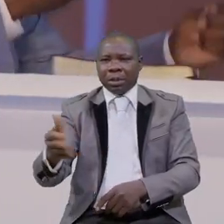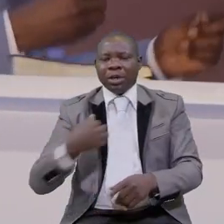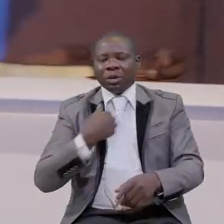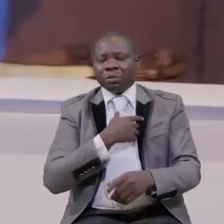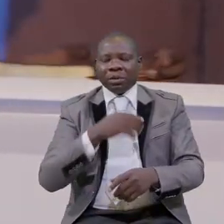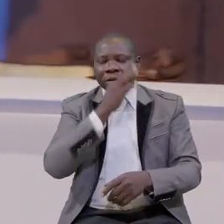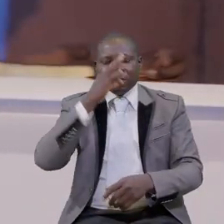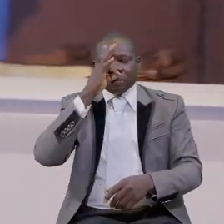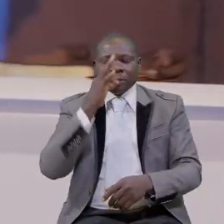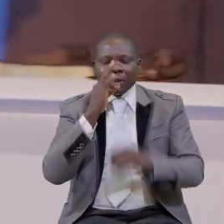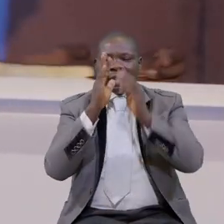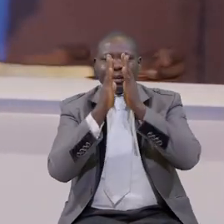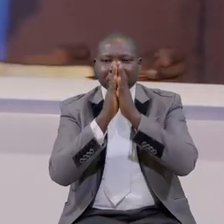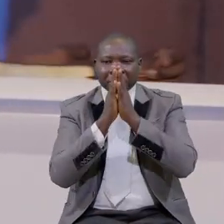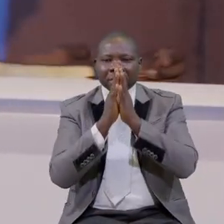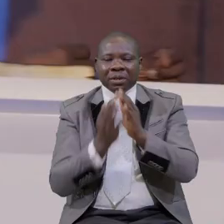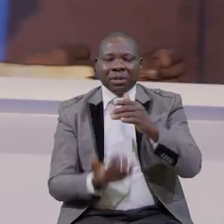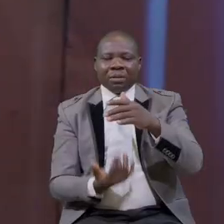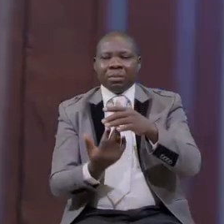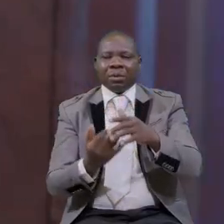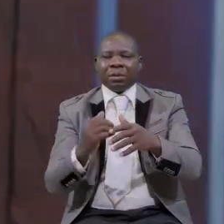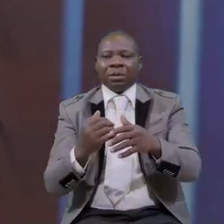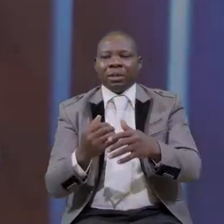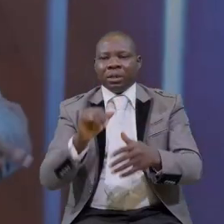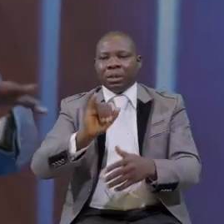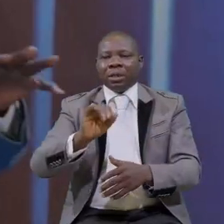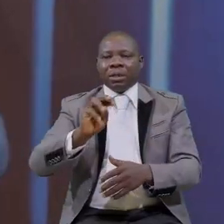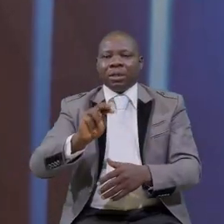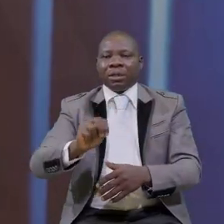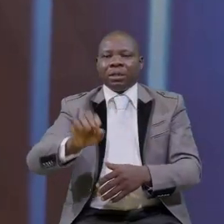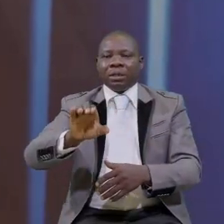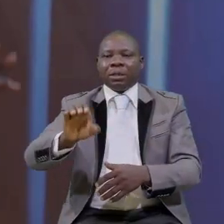a prié, on a brûlé l'encens.